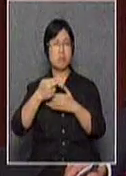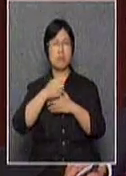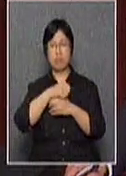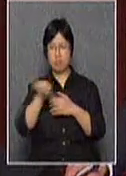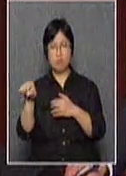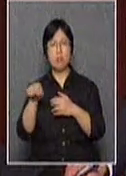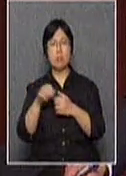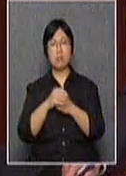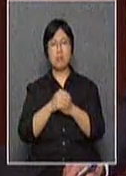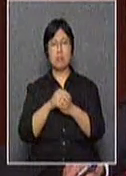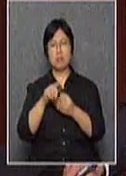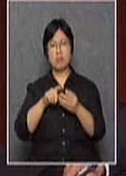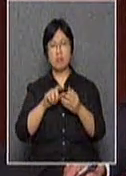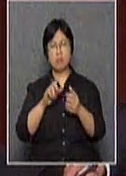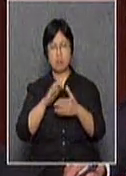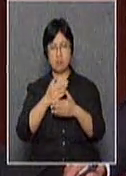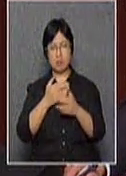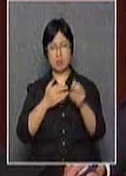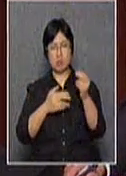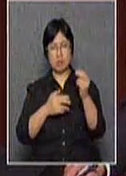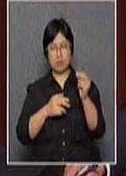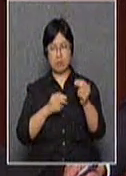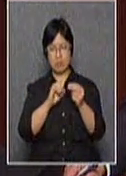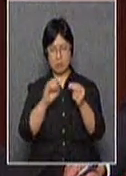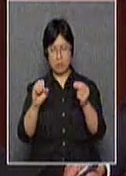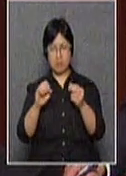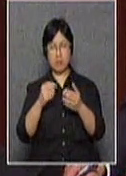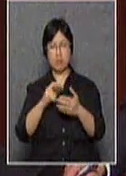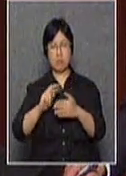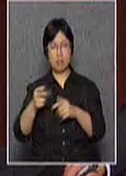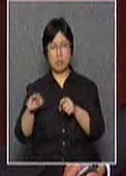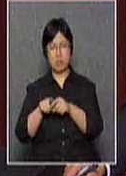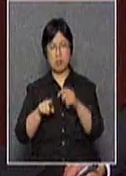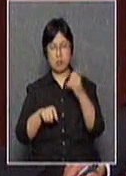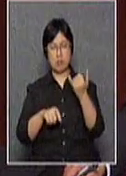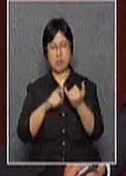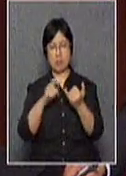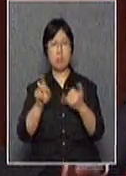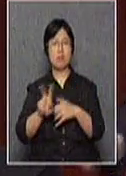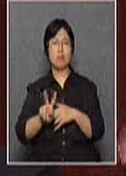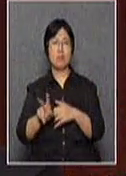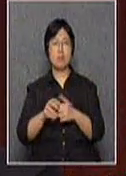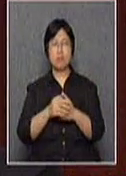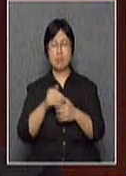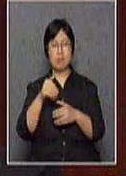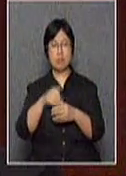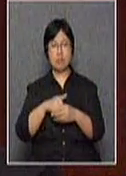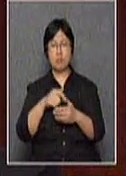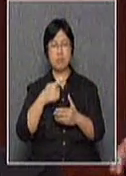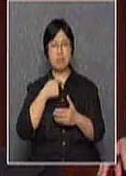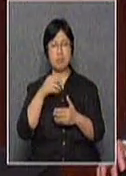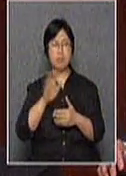決。由於第700項的修正案內容亦都係同699項一樣，所以無需進行表